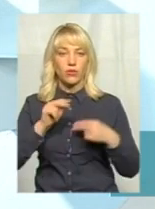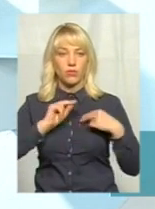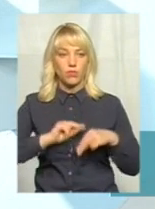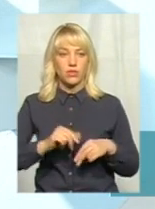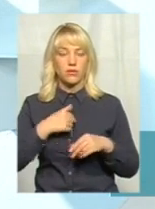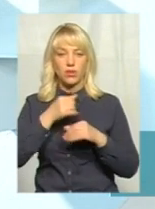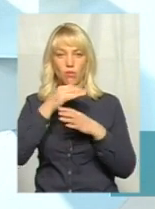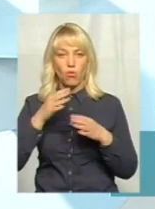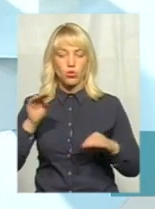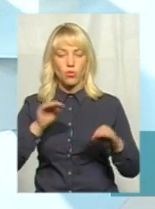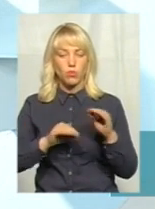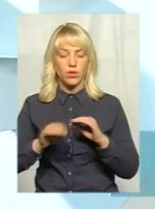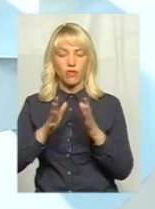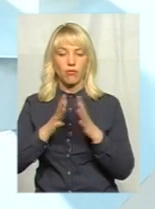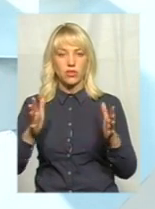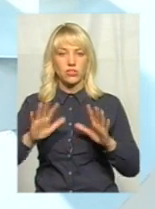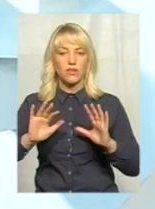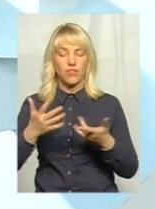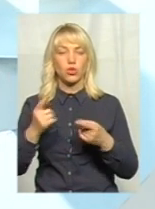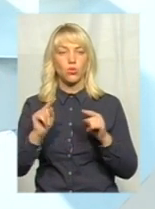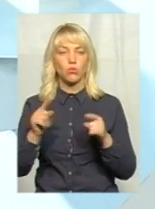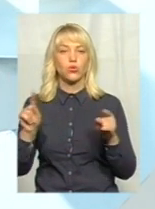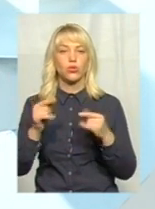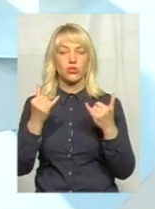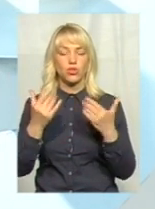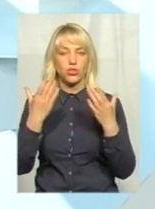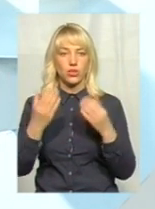більшості випадків тому, що у нас на сьогоднішній день люди, які